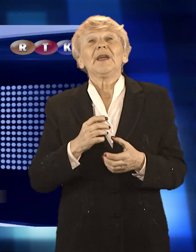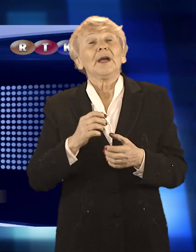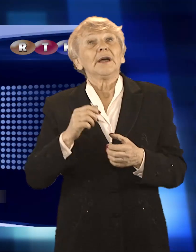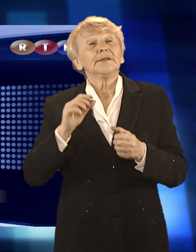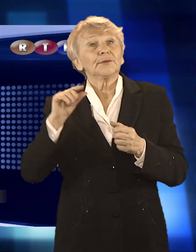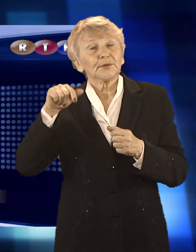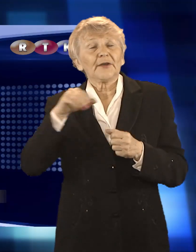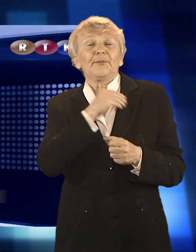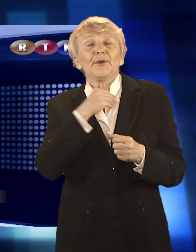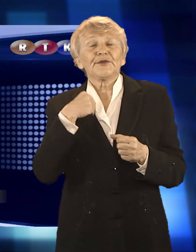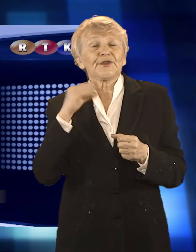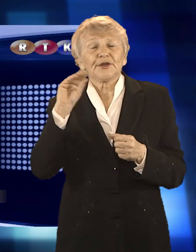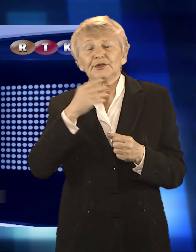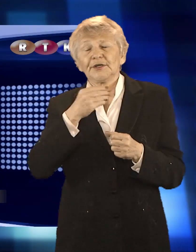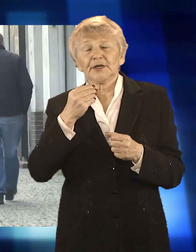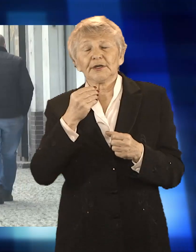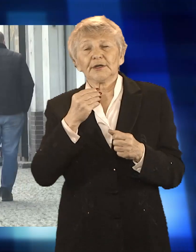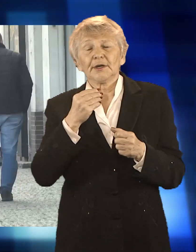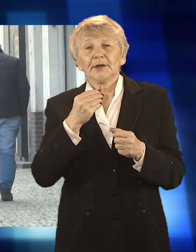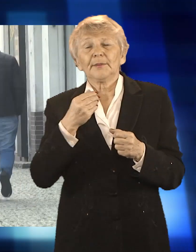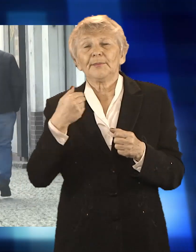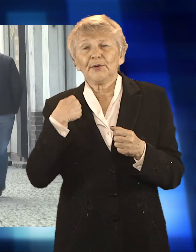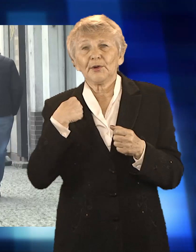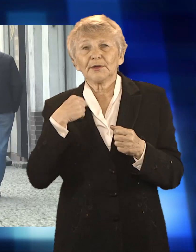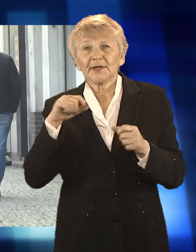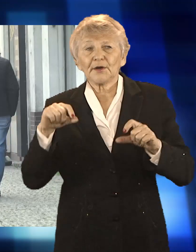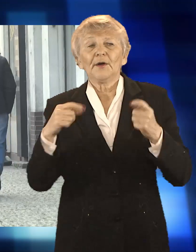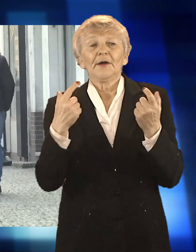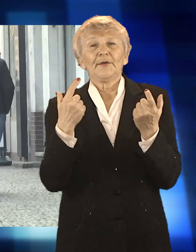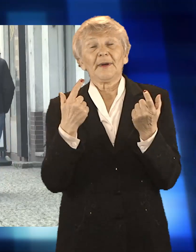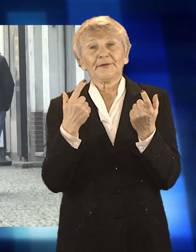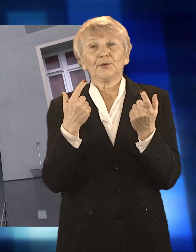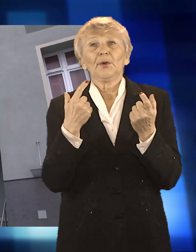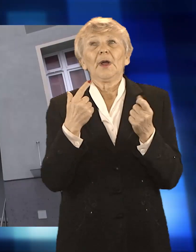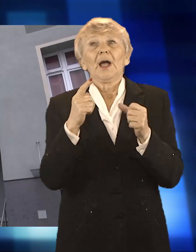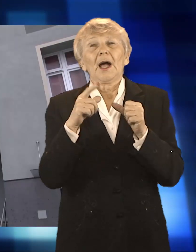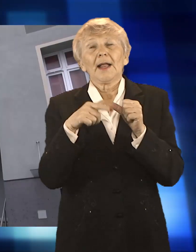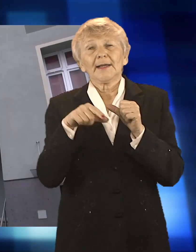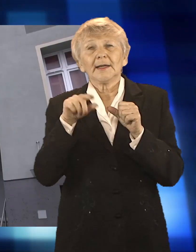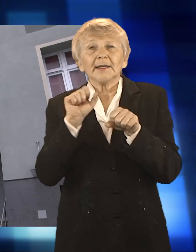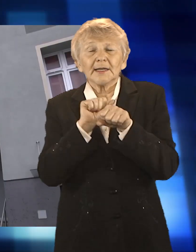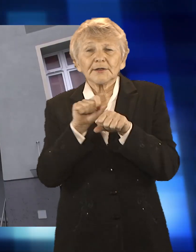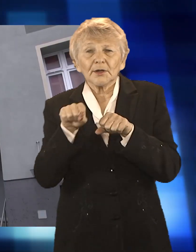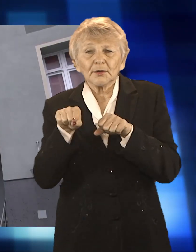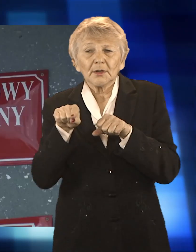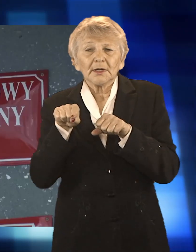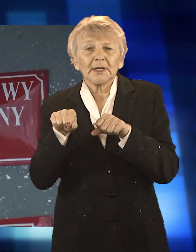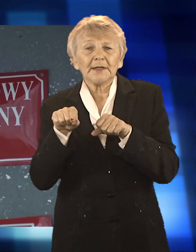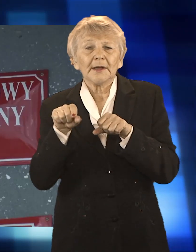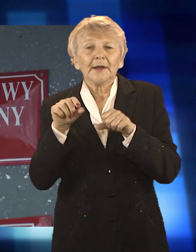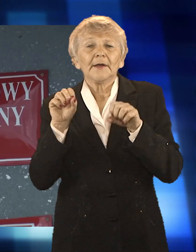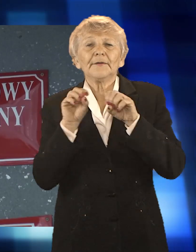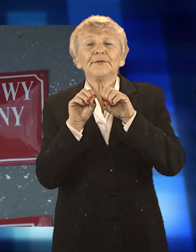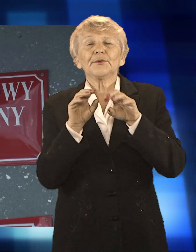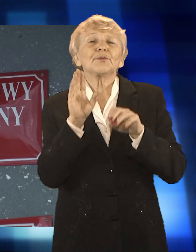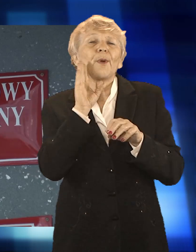koronawirusem, jesteśmy przygotowani na zagrożenie. Do Polski na szczęście jeszcze nie dotarł, ale jak zapewnia inspektor sanitarny w Raciborzu, zarówno